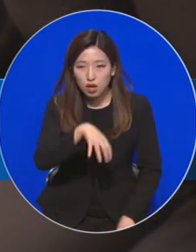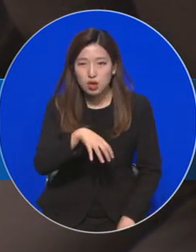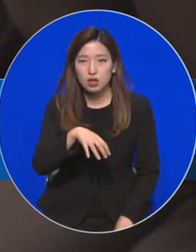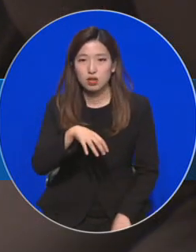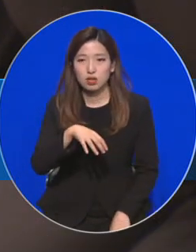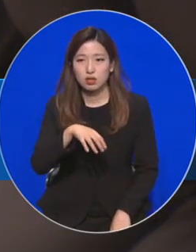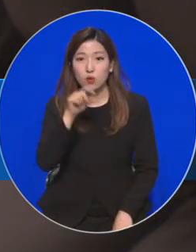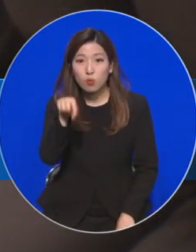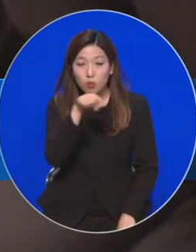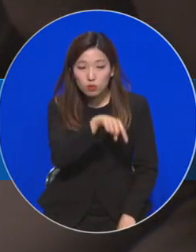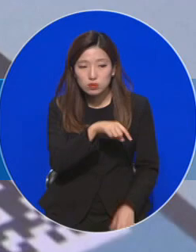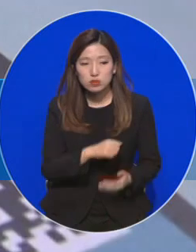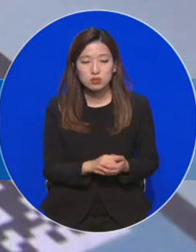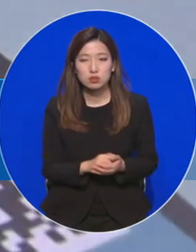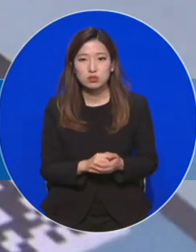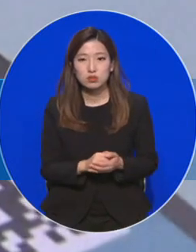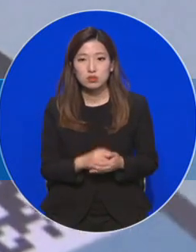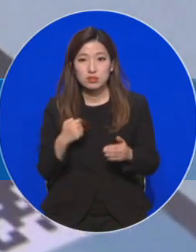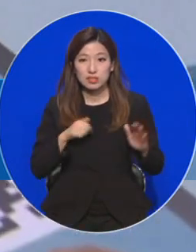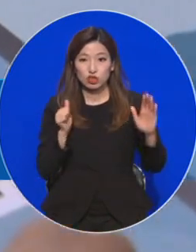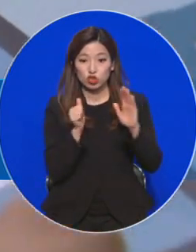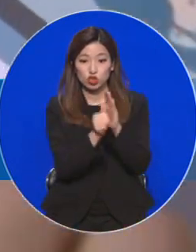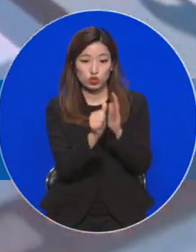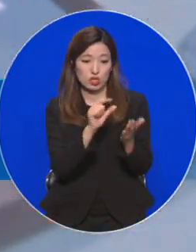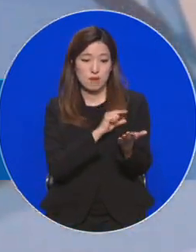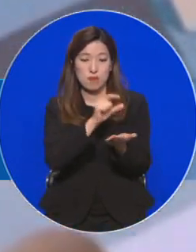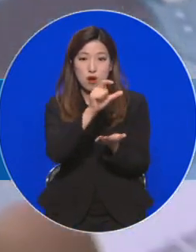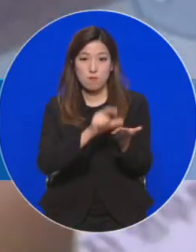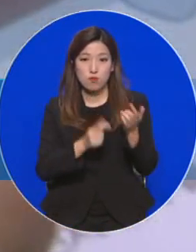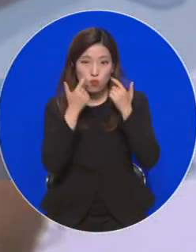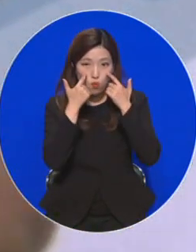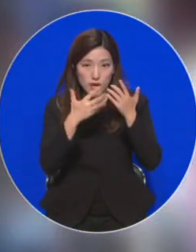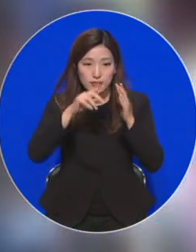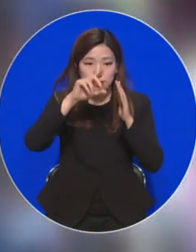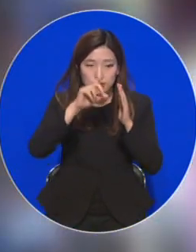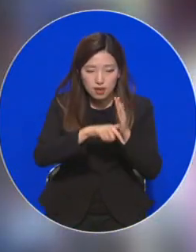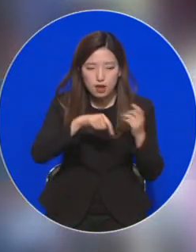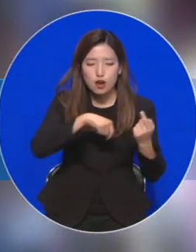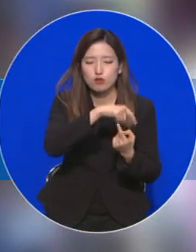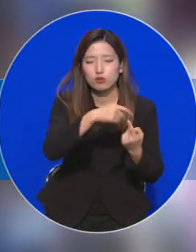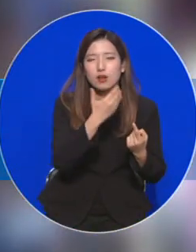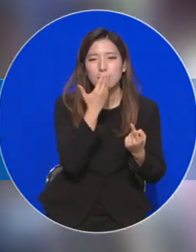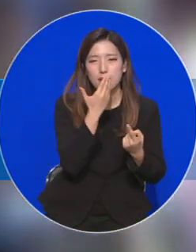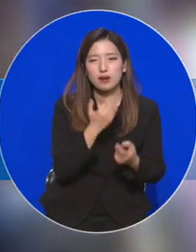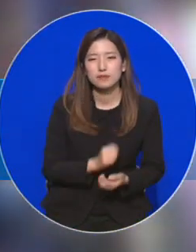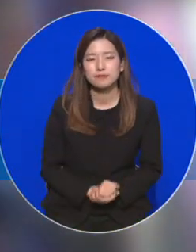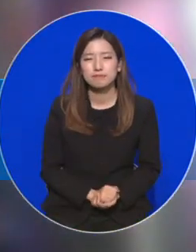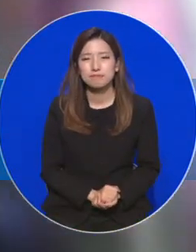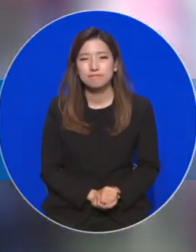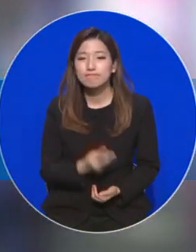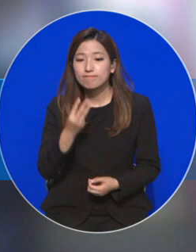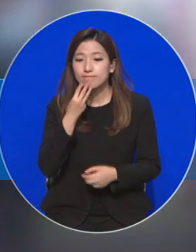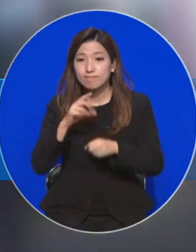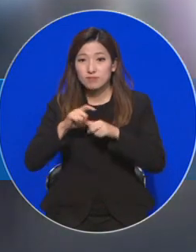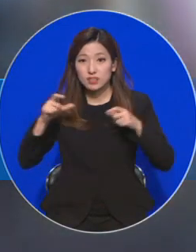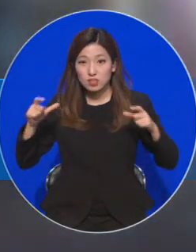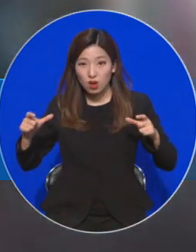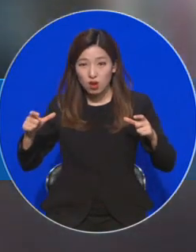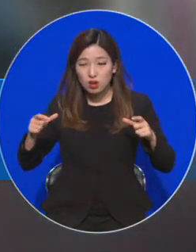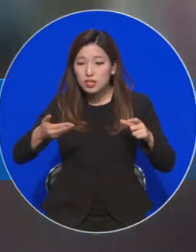같은 핵심 방어 수칙을 반드시 지켜야만 운영할 수 있습니다 수도권에서는 융점 과 비 폐